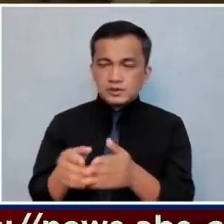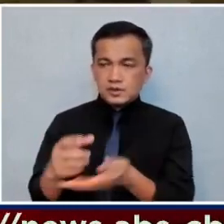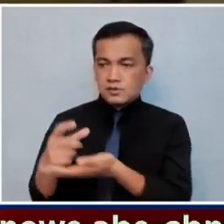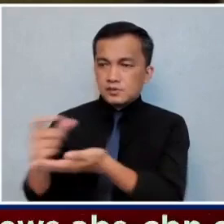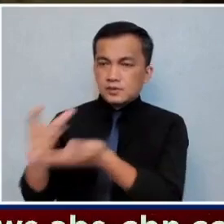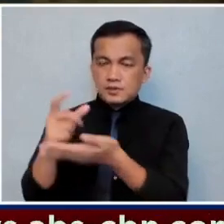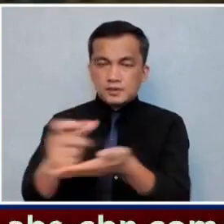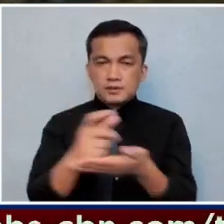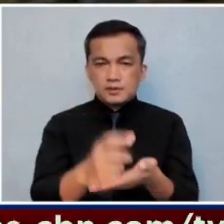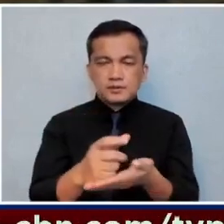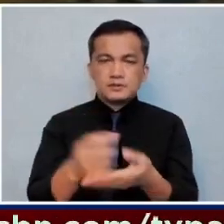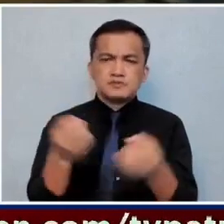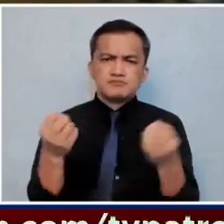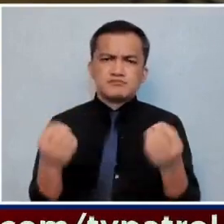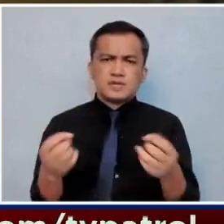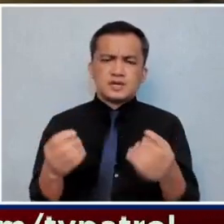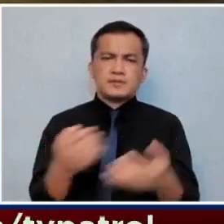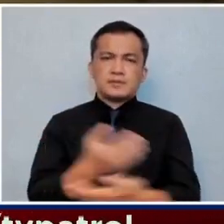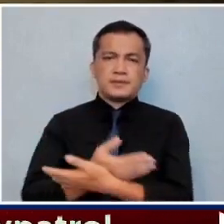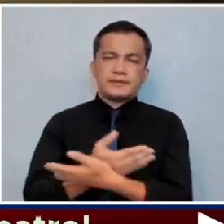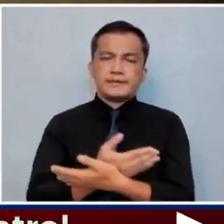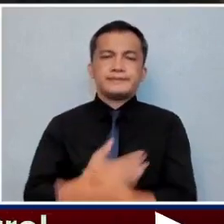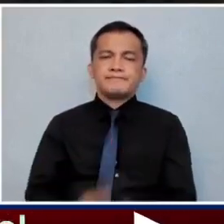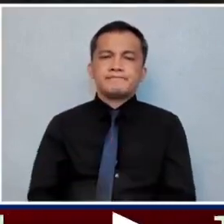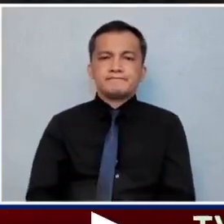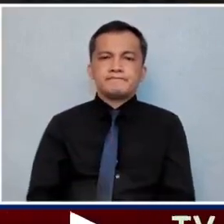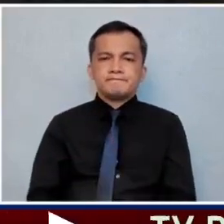bakuna ang mas maraming sanggol.